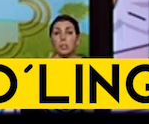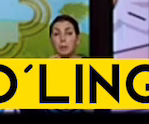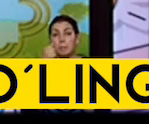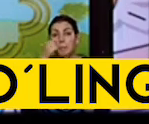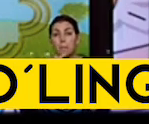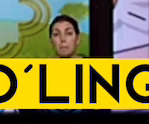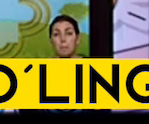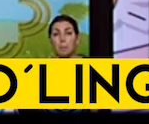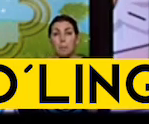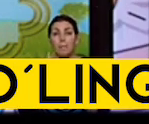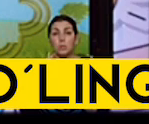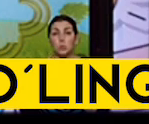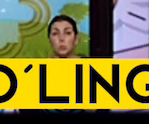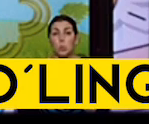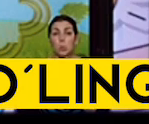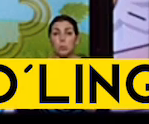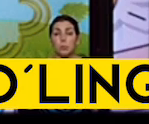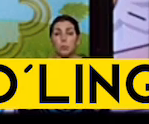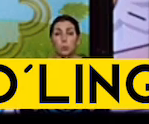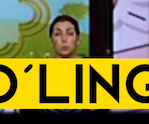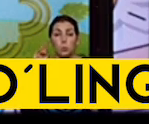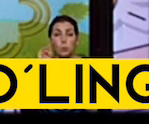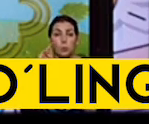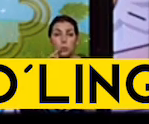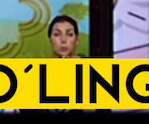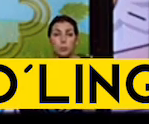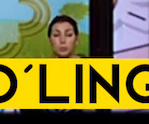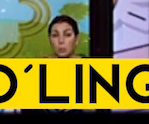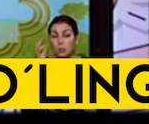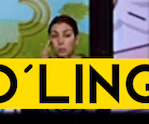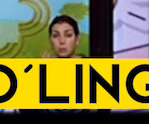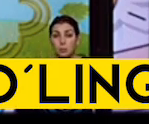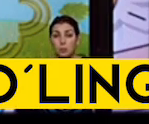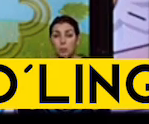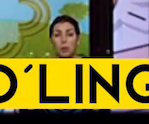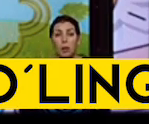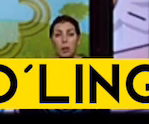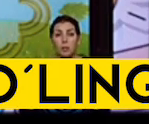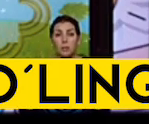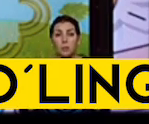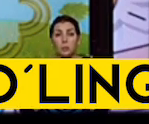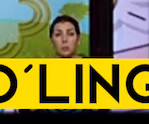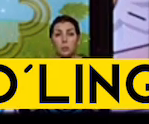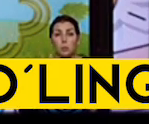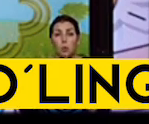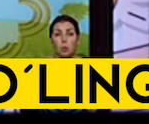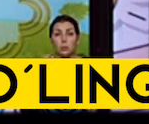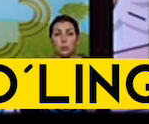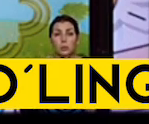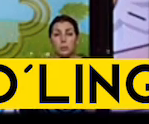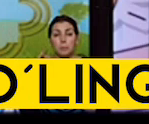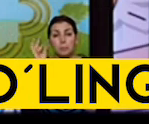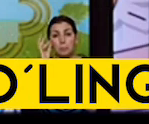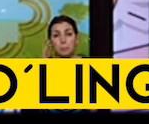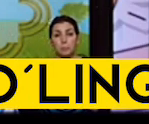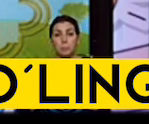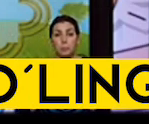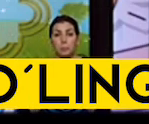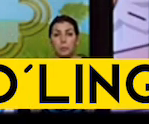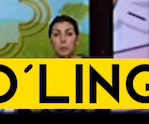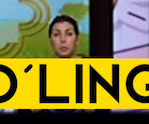mavsumiy qo'shiqni o'rgangandingiz? Yodingizga tushdimi, bolajonlar? Bu qaysi qo'shiq edi? Qani keling, birgalikda yodga